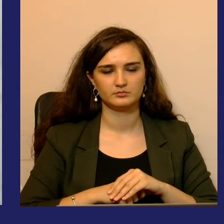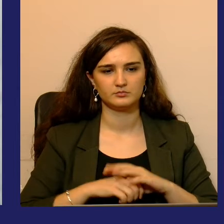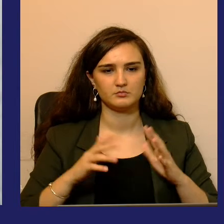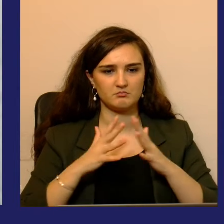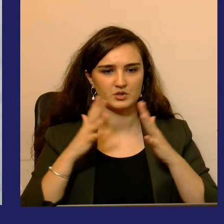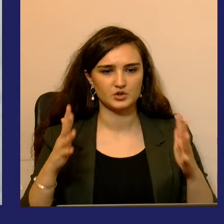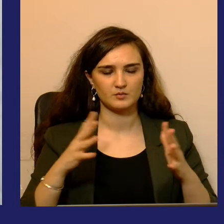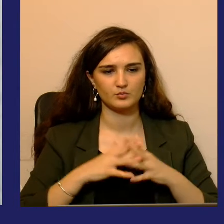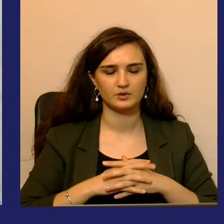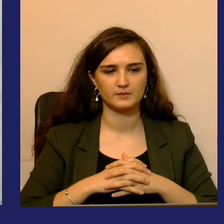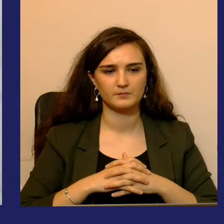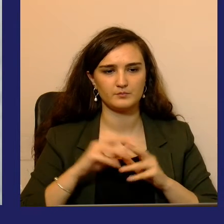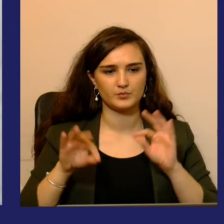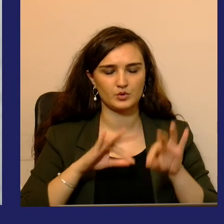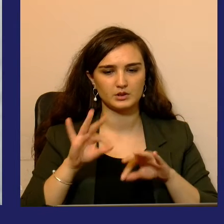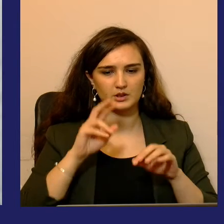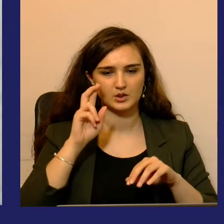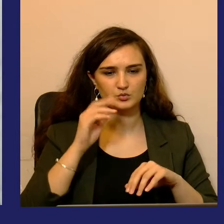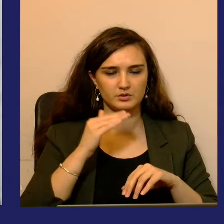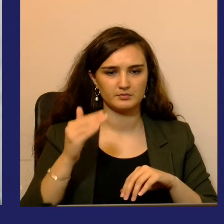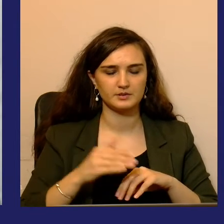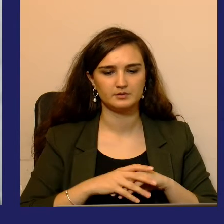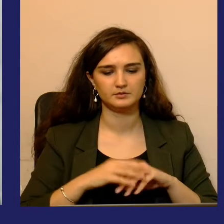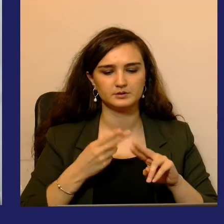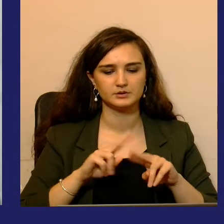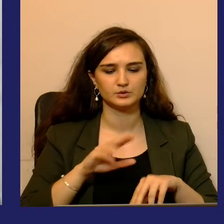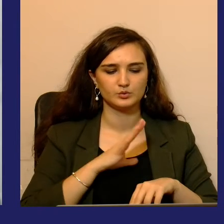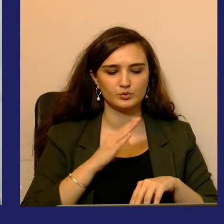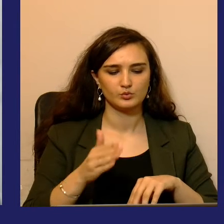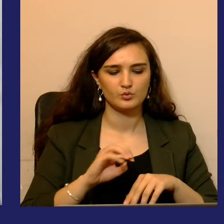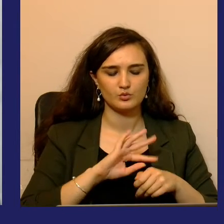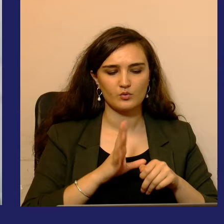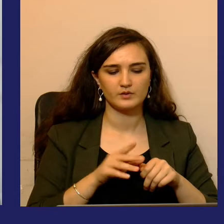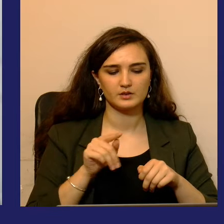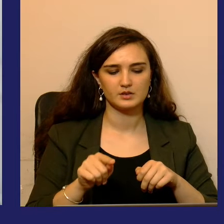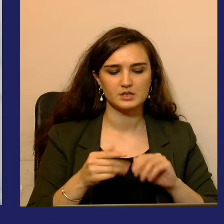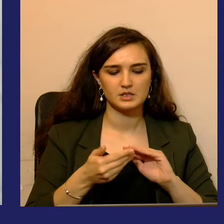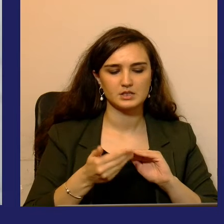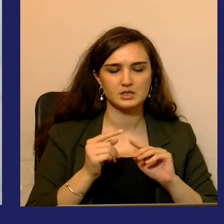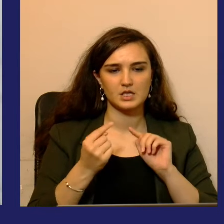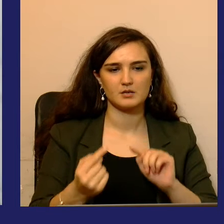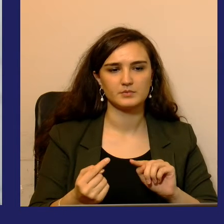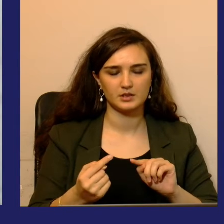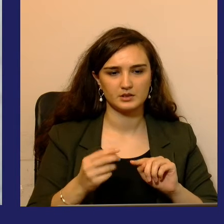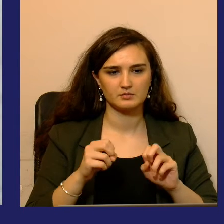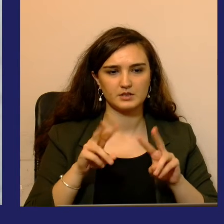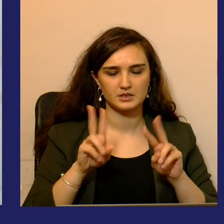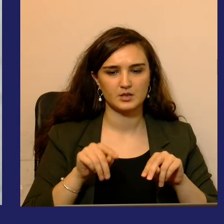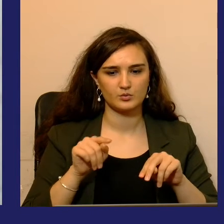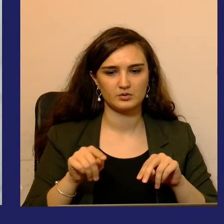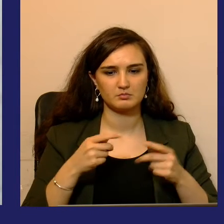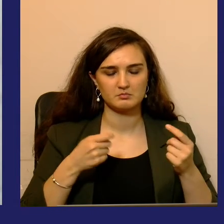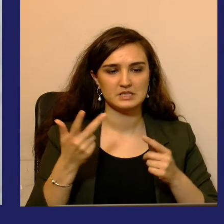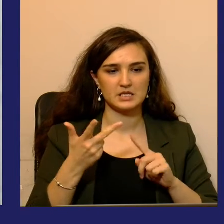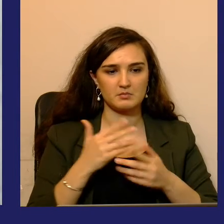მასშტაბური პროექტი ხელისუფლების. ეს იყო COVID-ის წინააღმდეგ მიმართული ანტიკრიზისული გეგმის